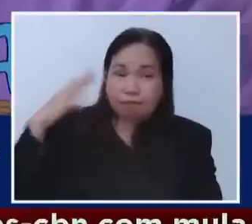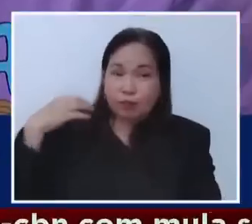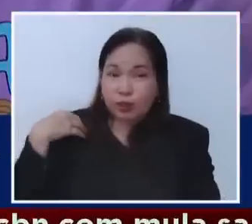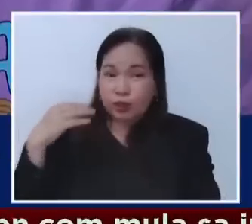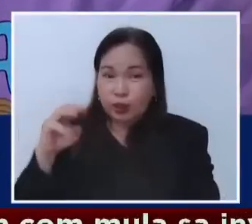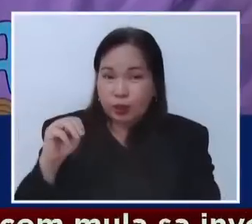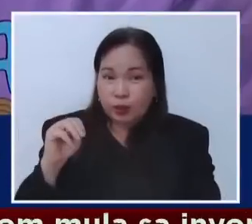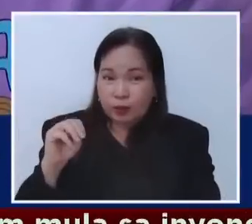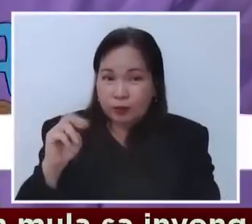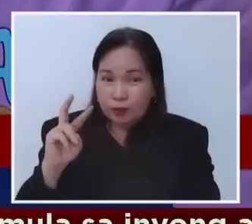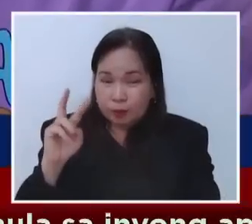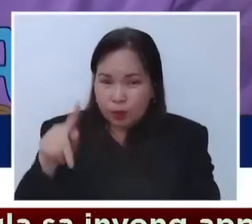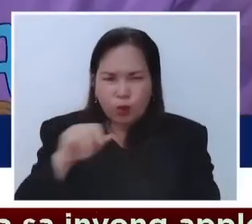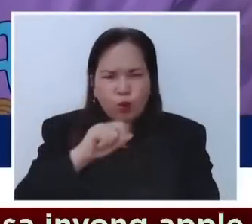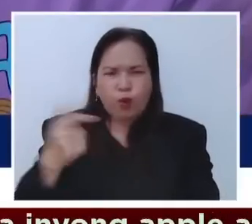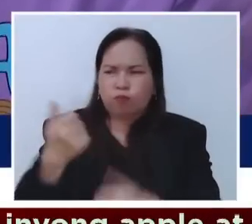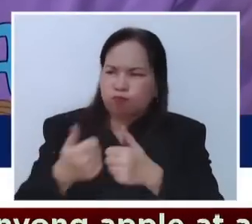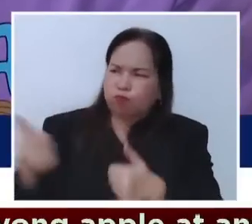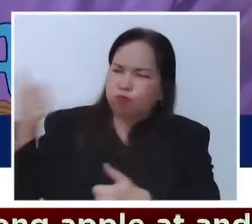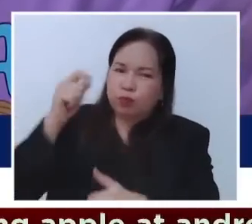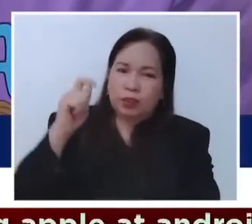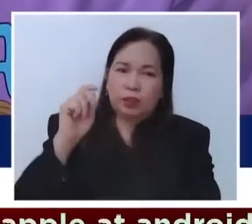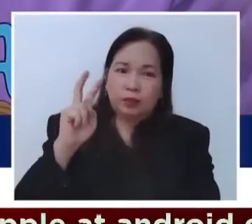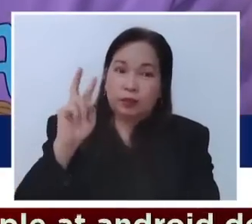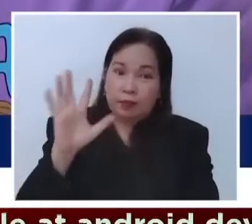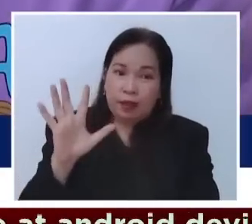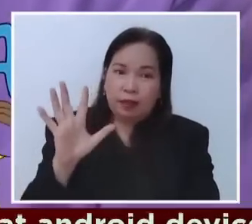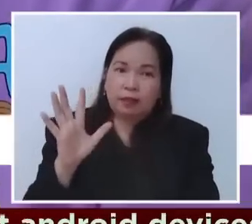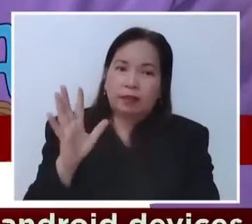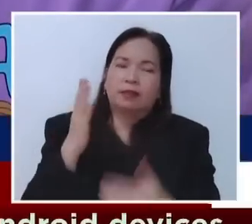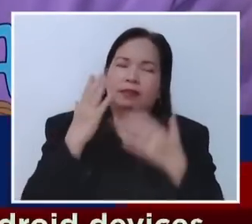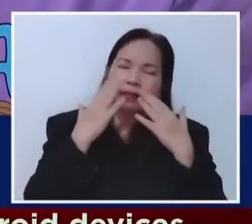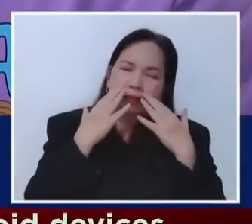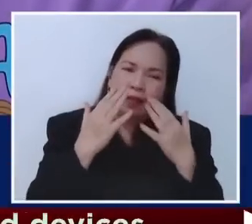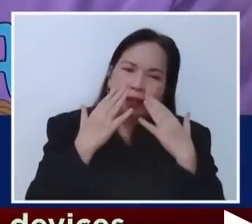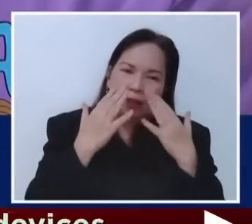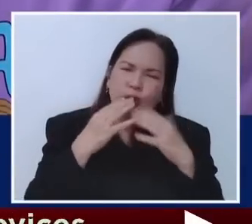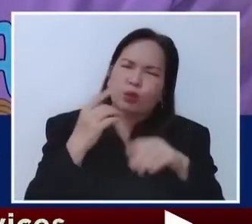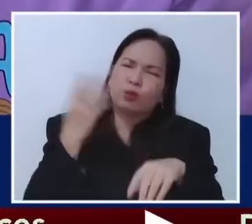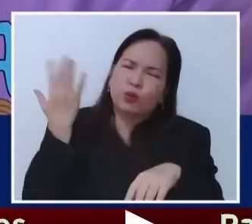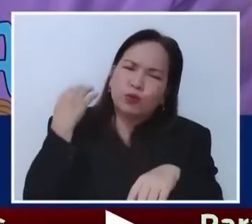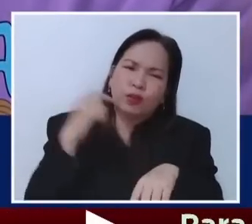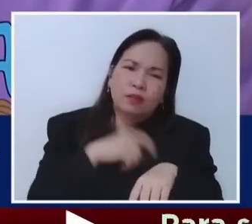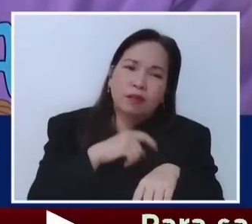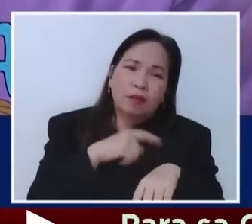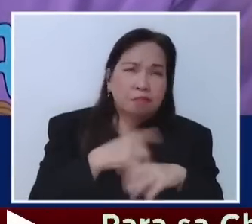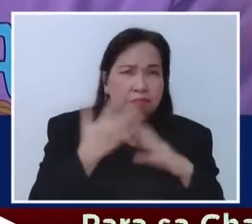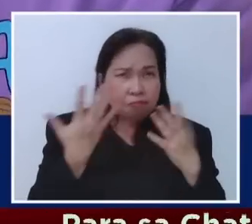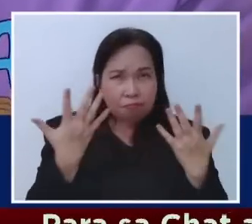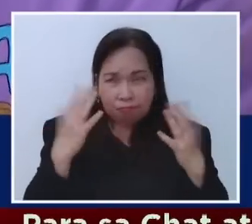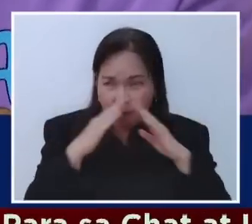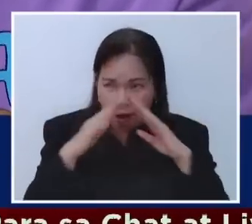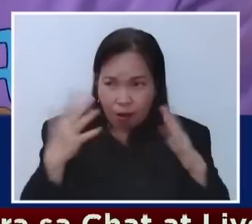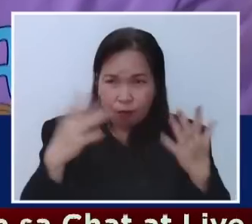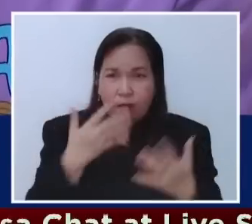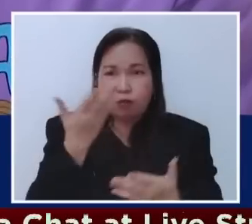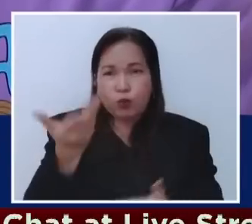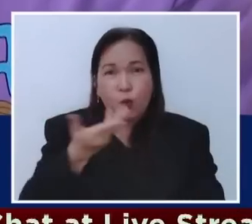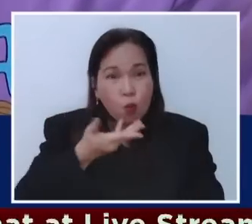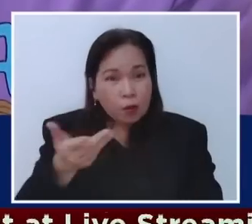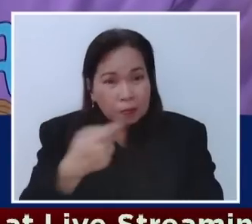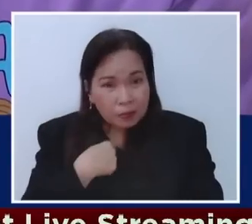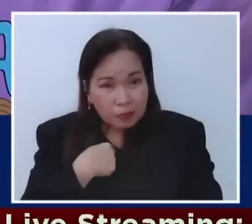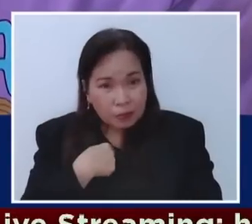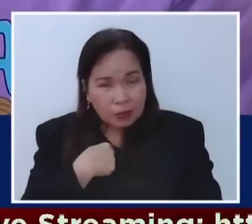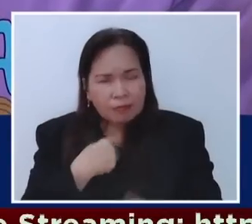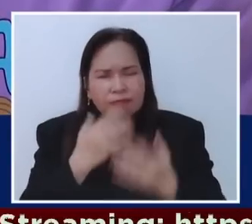mga bossy ng TV5. Doon sa mga panahon na wala kaming tahanan, kayo po ang umumpun sa amin.